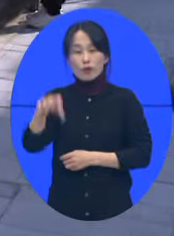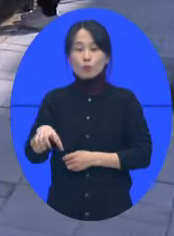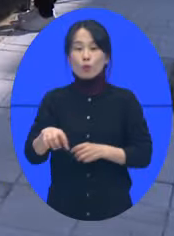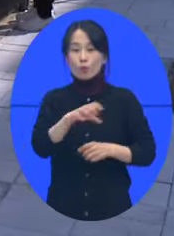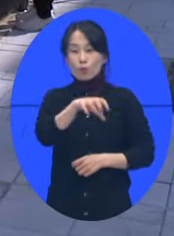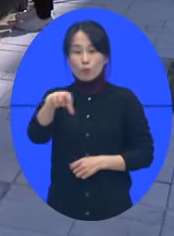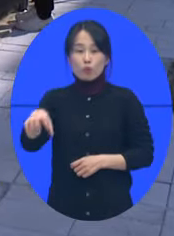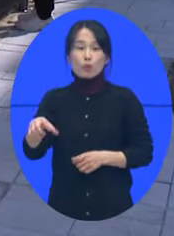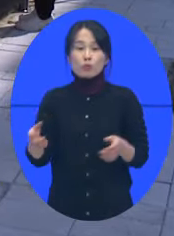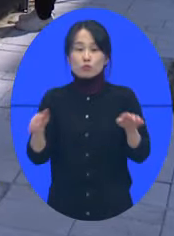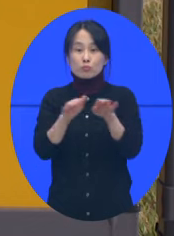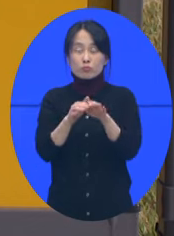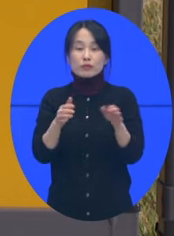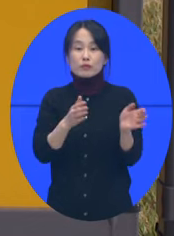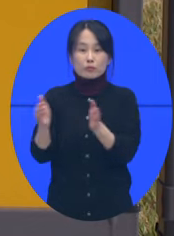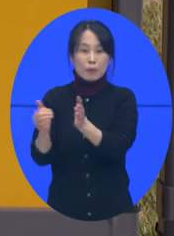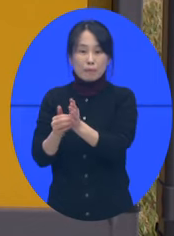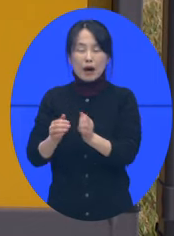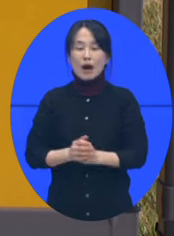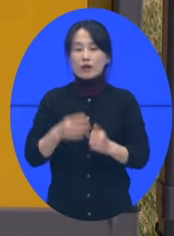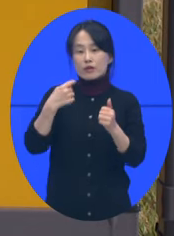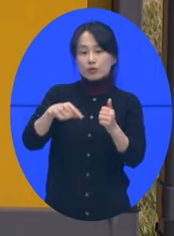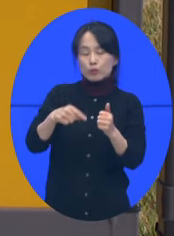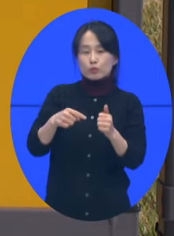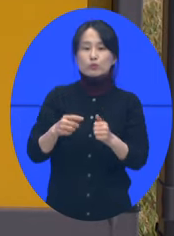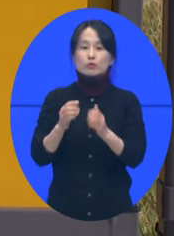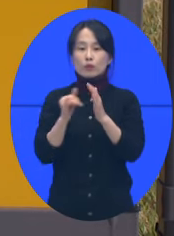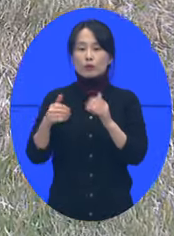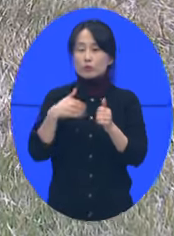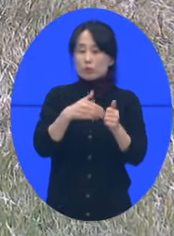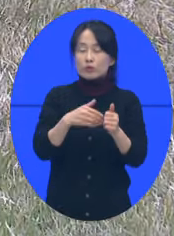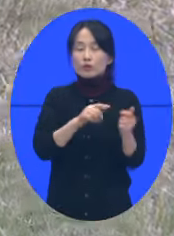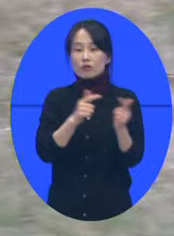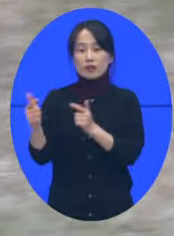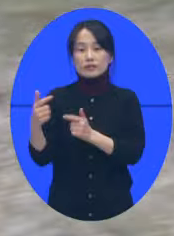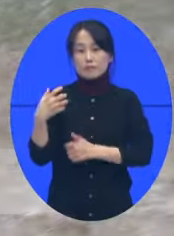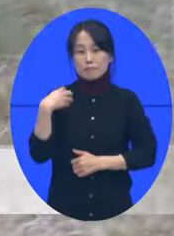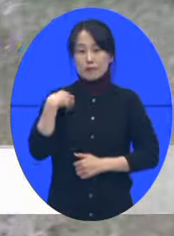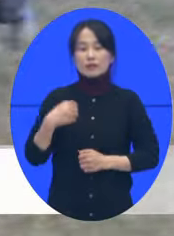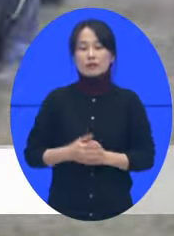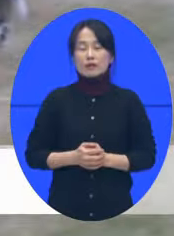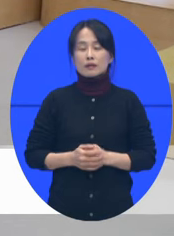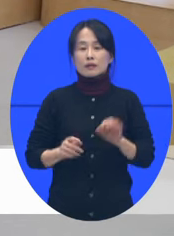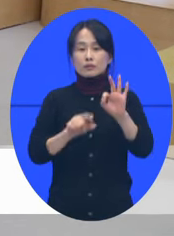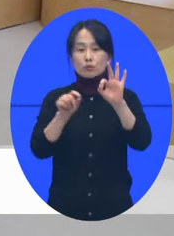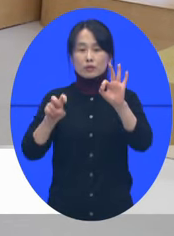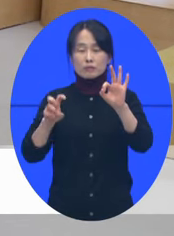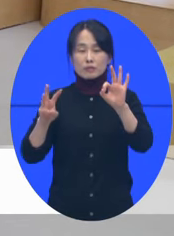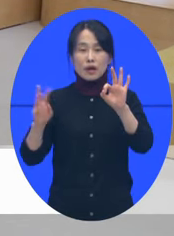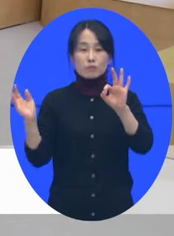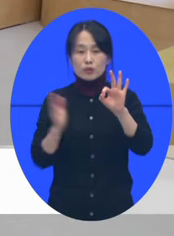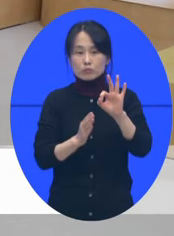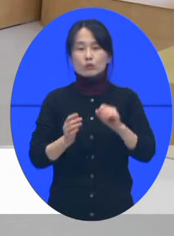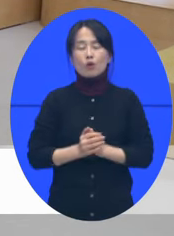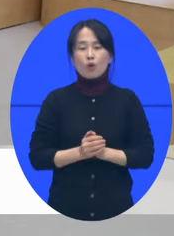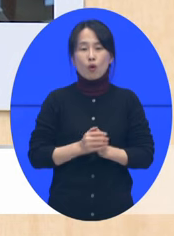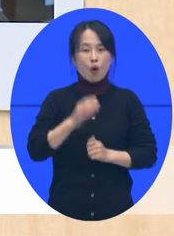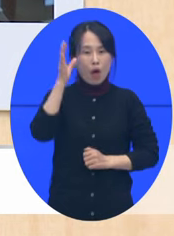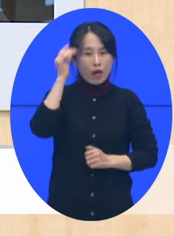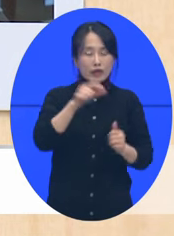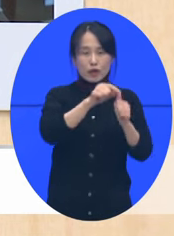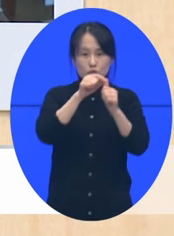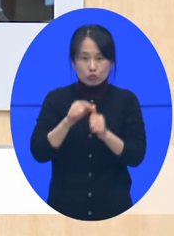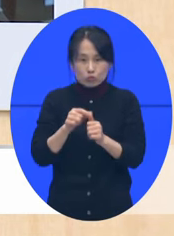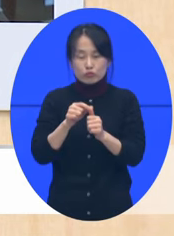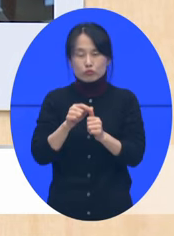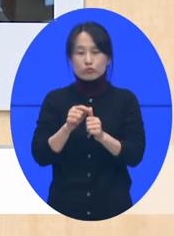갖추고 반려동물의 보호와 입양, 교육 등의 역할을 하게 됩니다. 10월 23일부터는 지난 9월 개 번식장에서